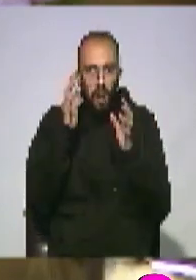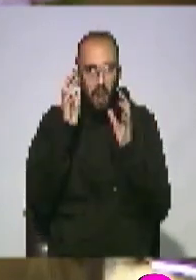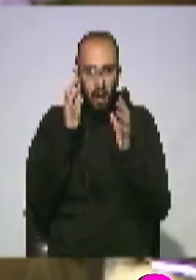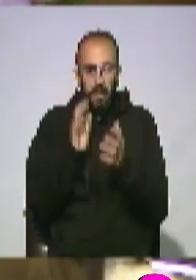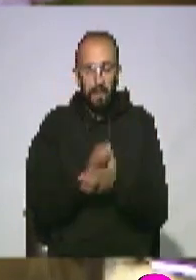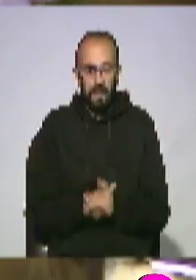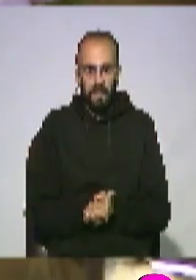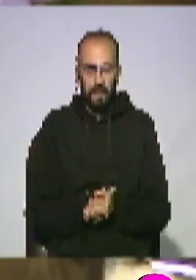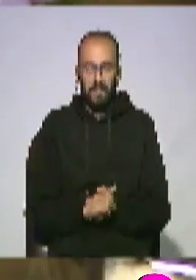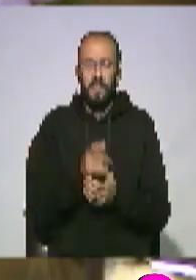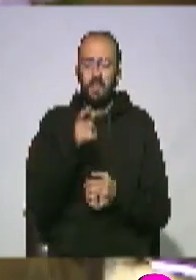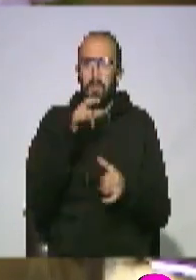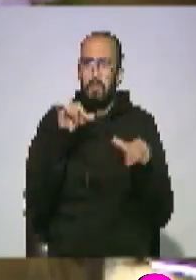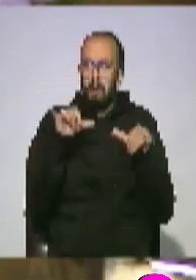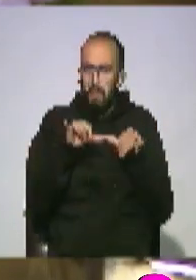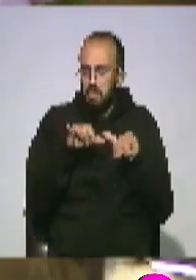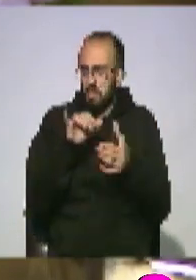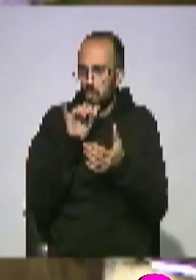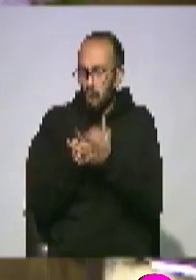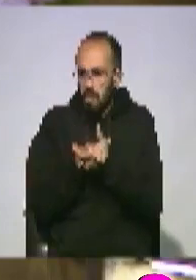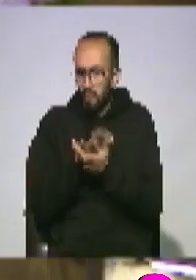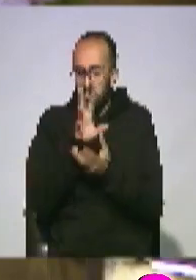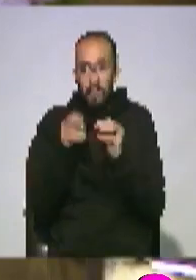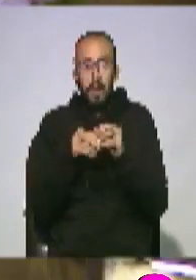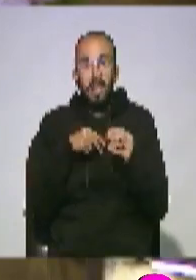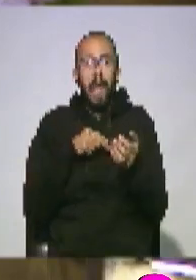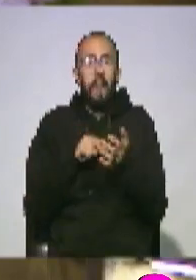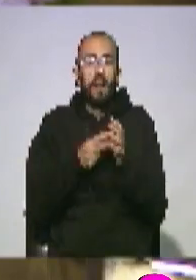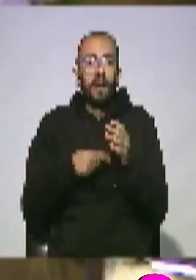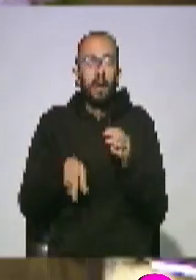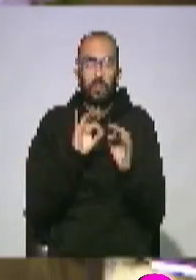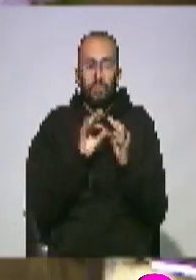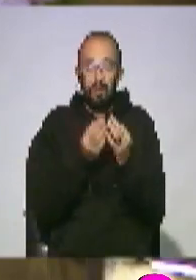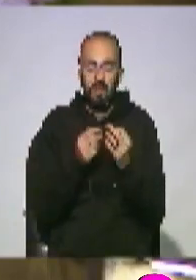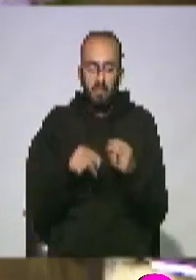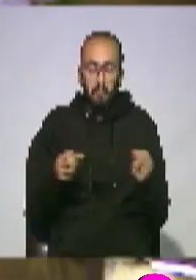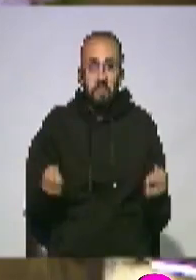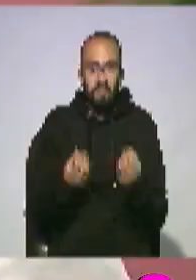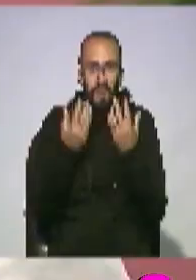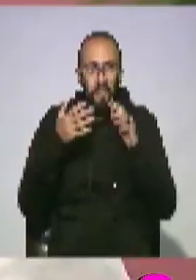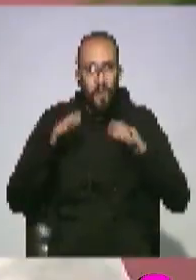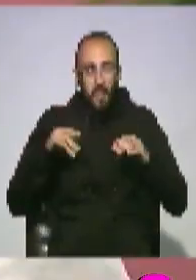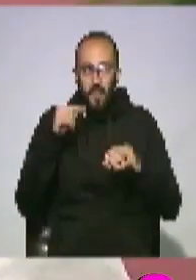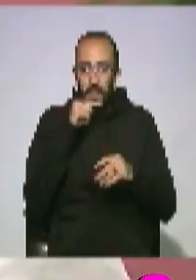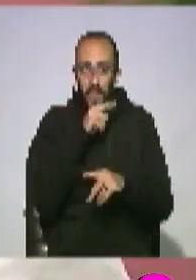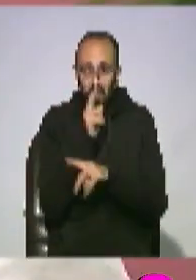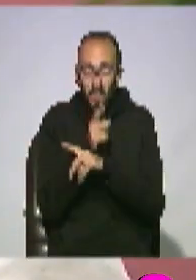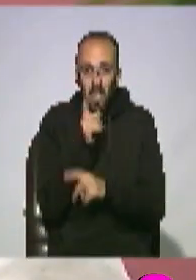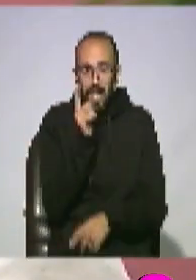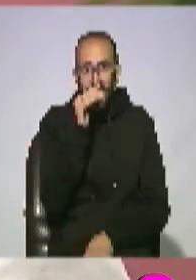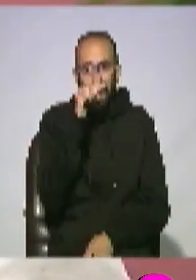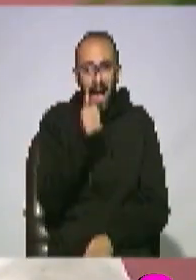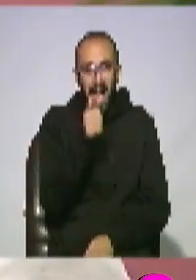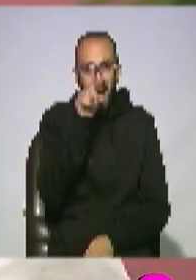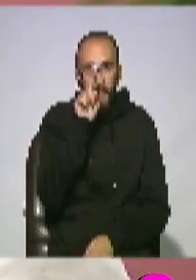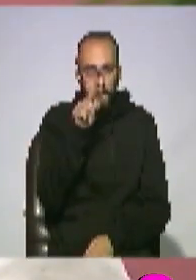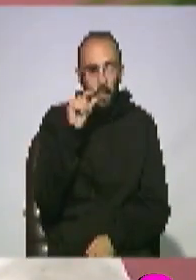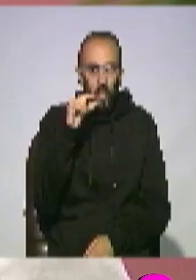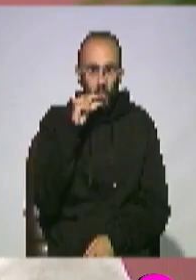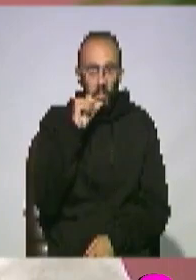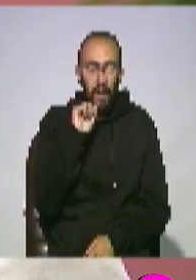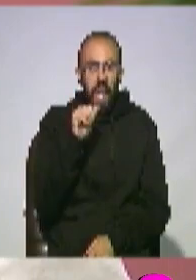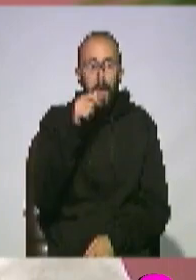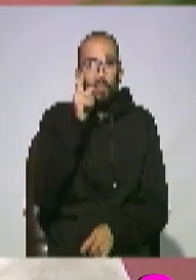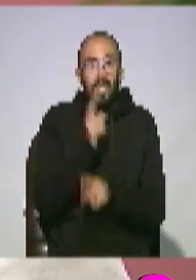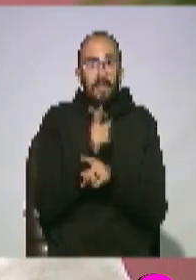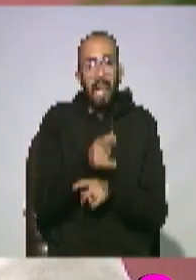ميديا، الاصدقاء، حاجات كتيره جدا. النهارده بيسعدنا وبيشرفنا وينورنا استاذ دكتور رحاب العوضي استاذ